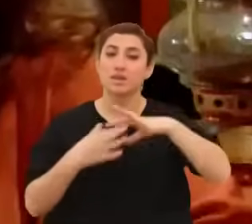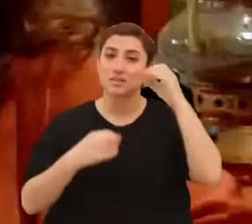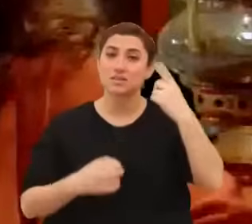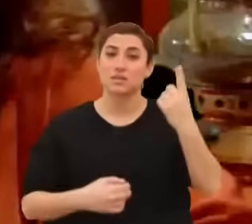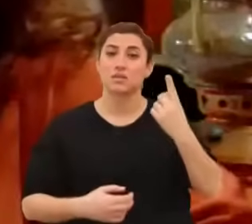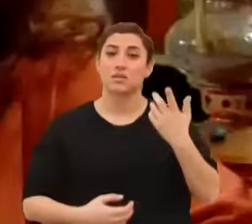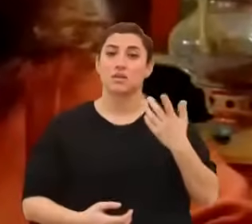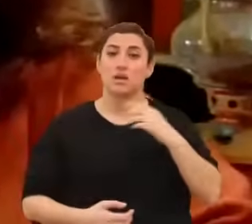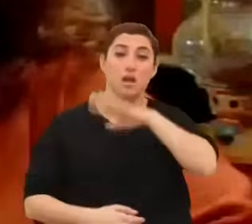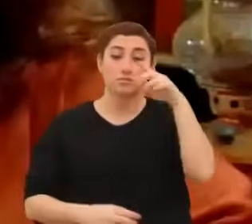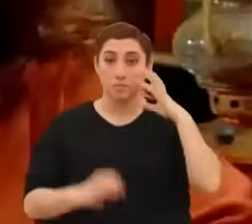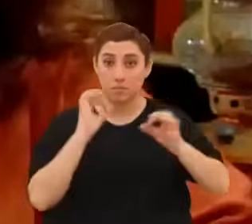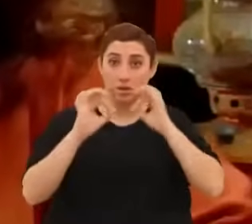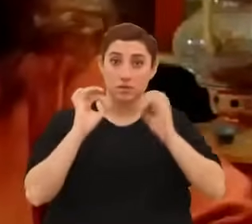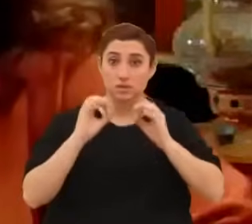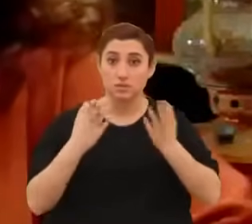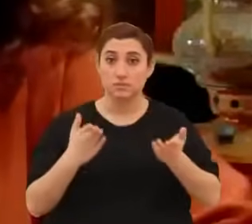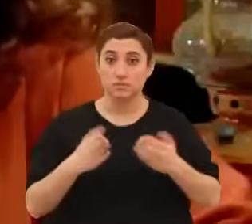insan her yere baktınız mı?